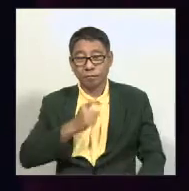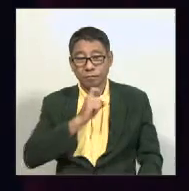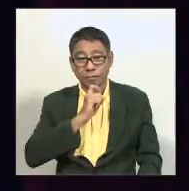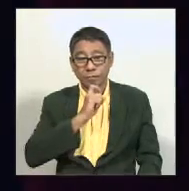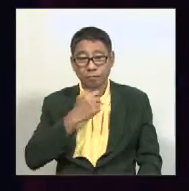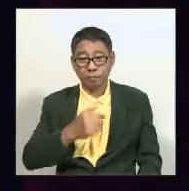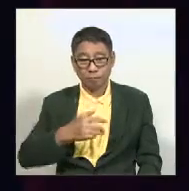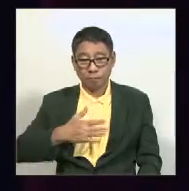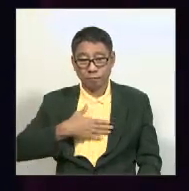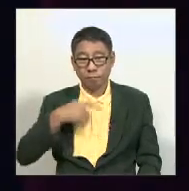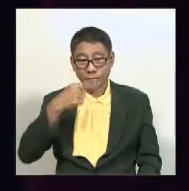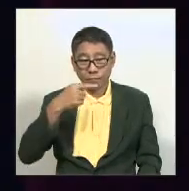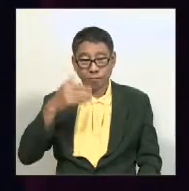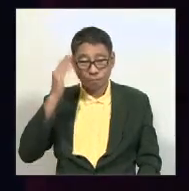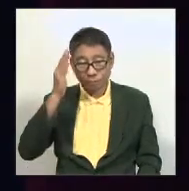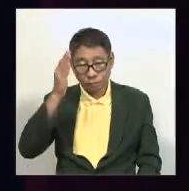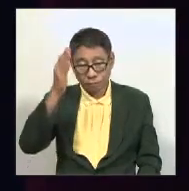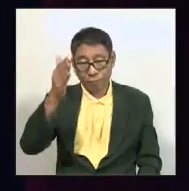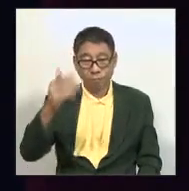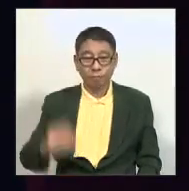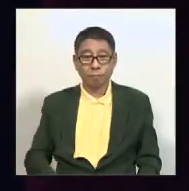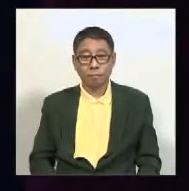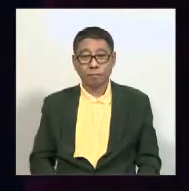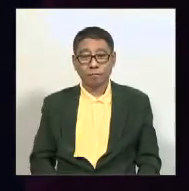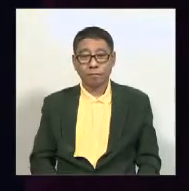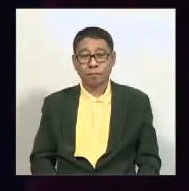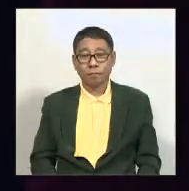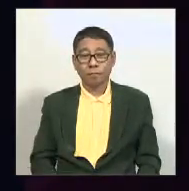และเดี๋ยวผมจะพูดต่อไปนะครับ